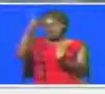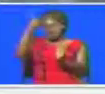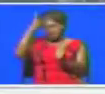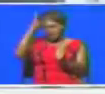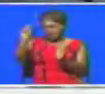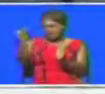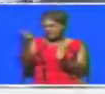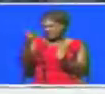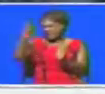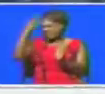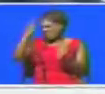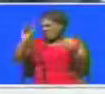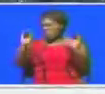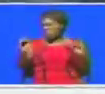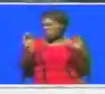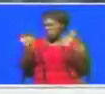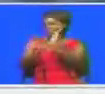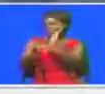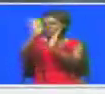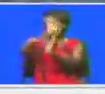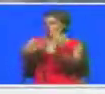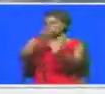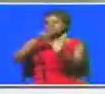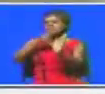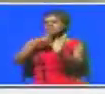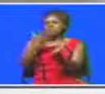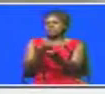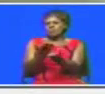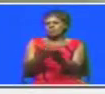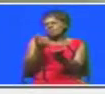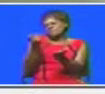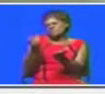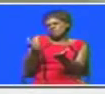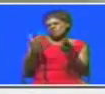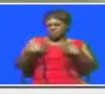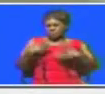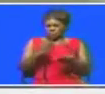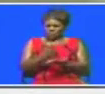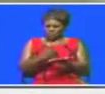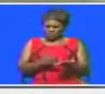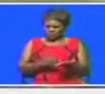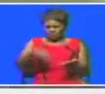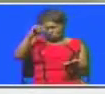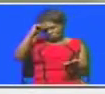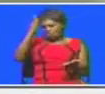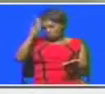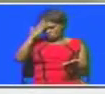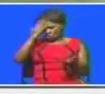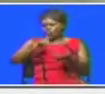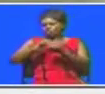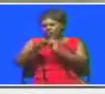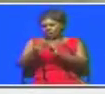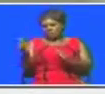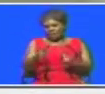bado hawana ufahamu wa mtaala mpya uliopendekezwa. Watu wachache katika idara na serikali wanajua kuna mabadiliko yanakuja